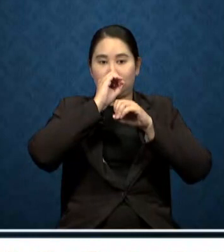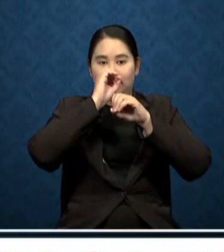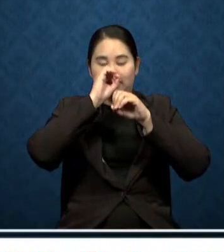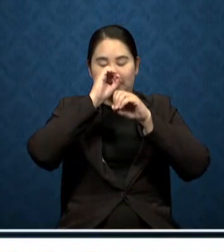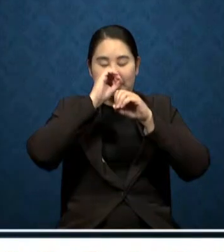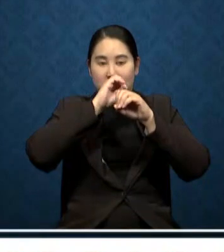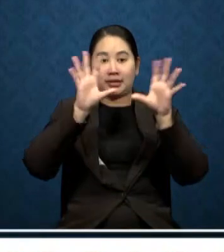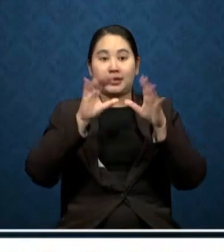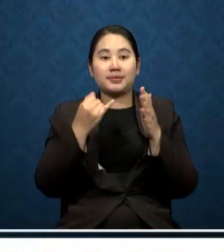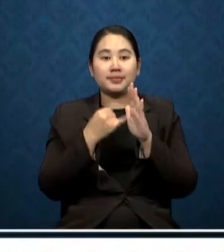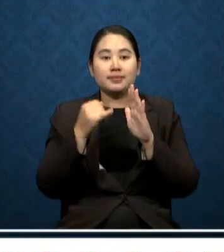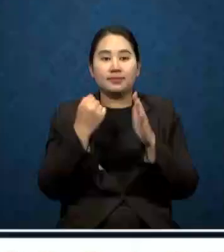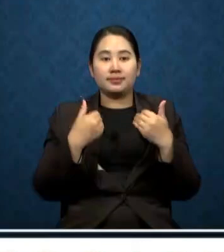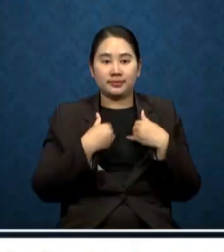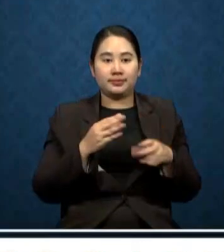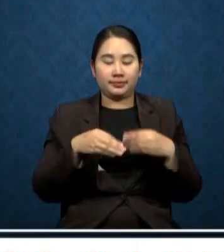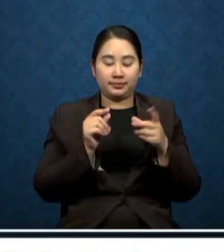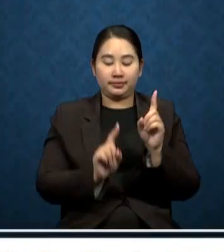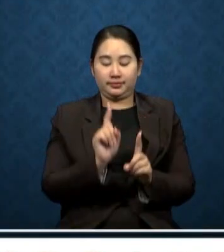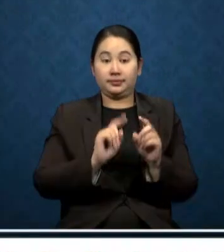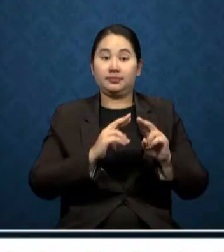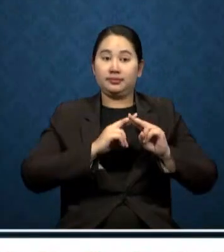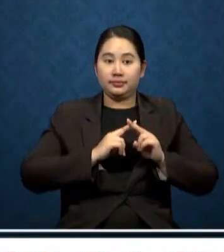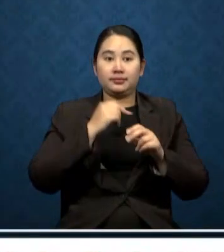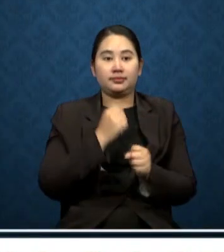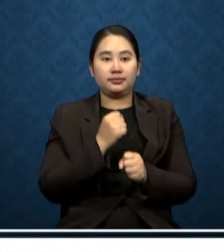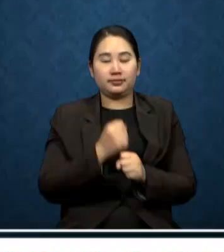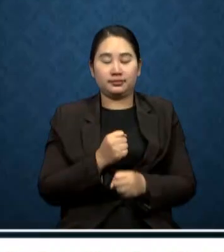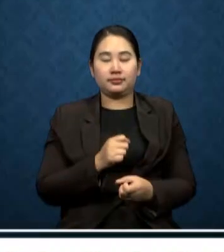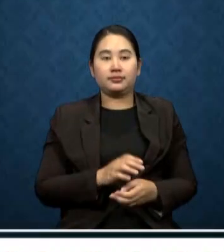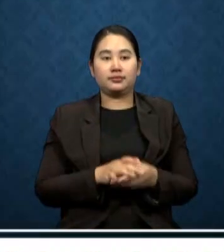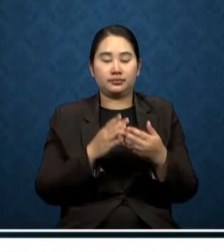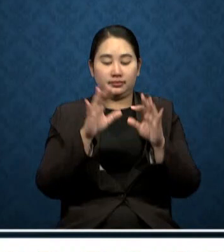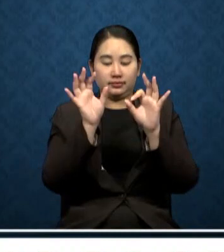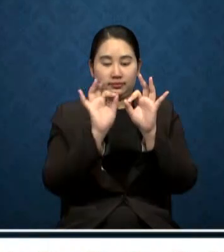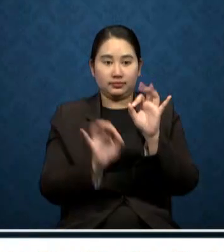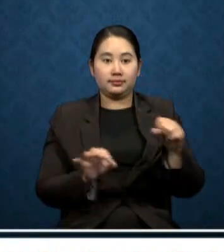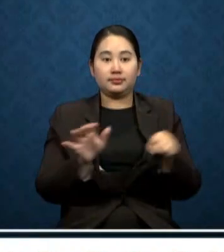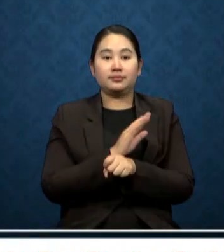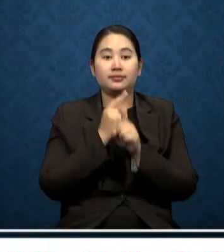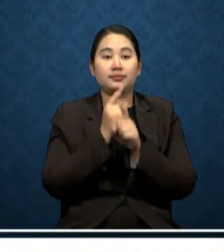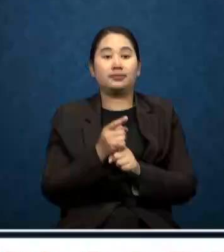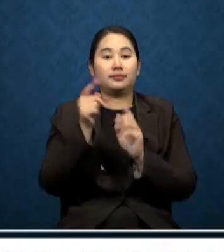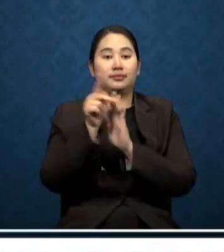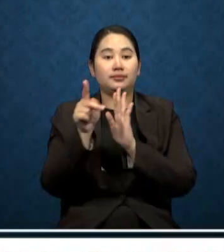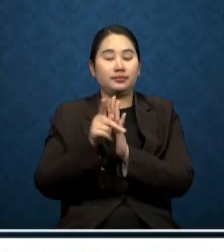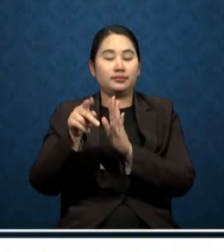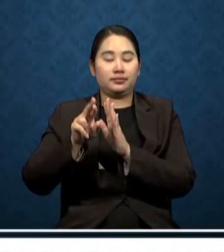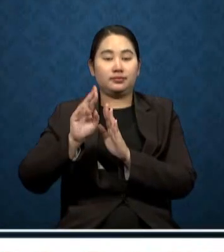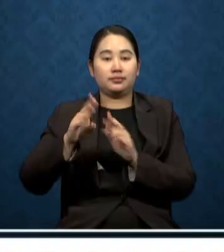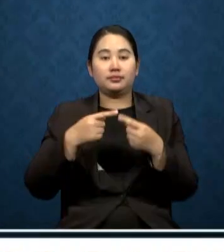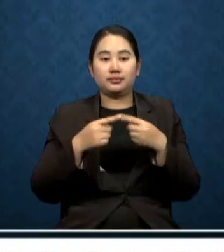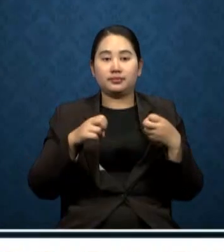่การ ประเมิน ให้ วิสา คติกง ประเมิน ตนเอง เพื่อน น ละใช้้ ครบ ท่วน ตามพระระวอ แต่ ก็ ย ม ปัญหา